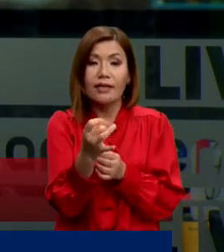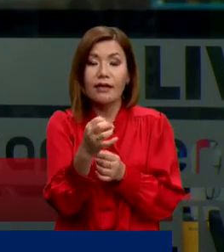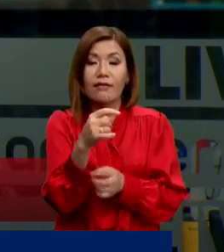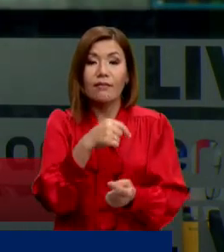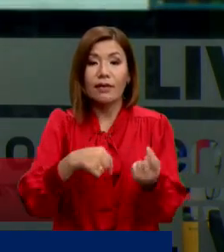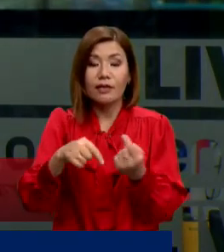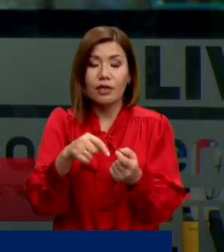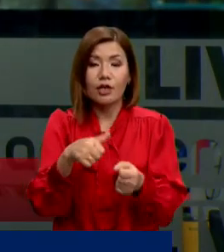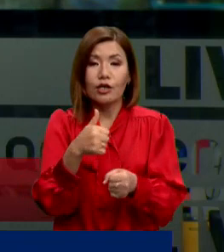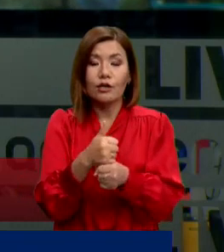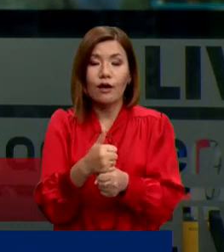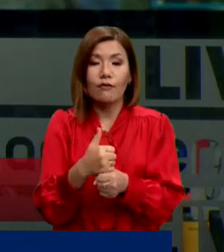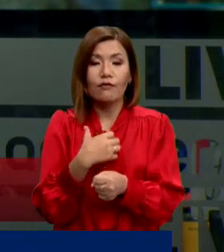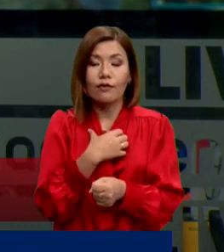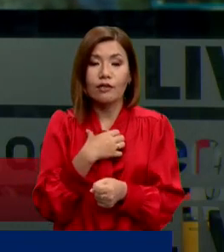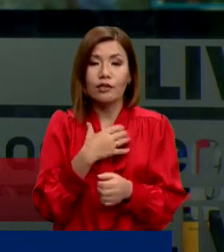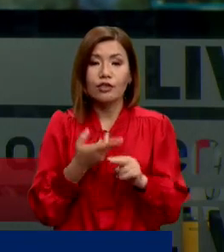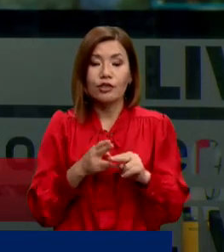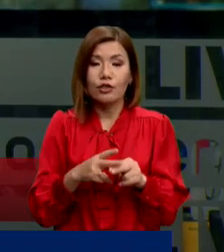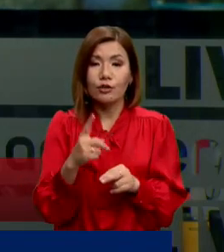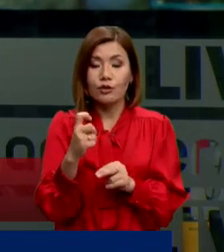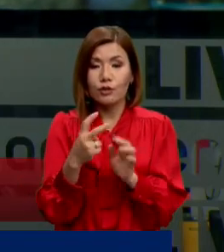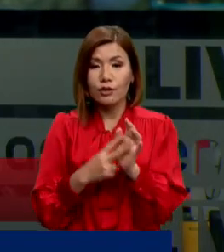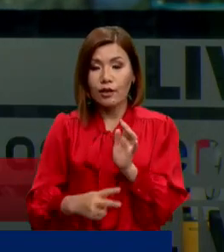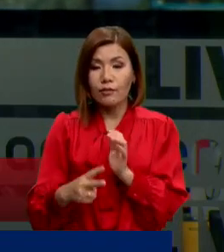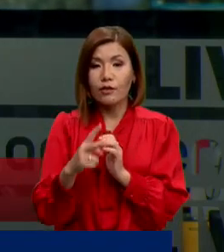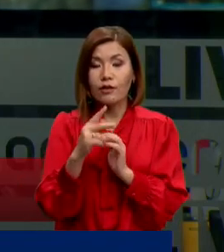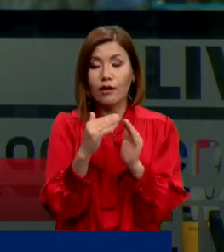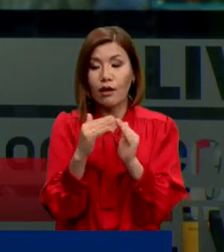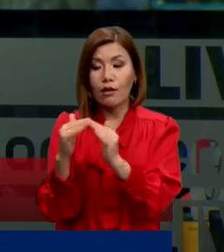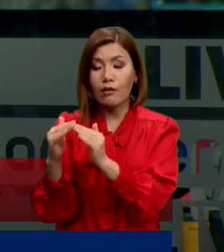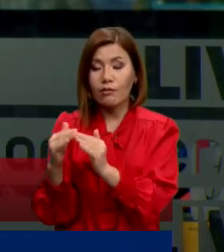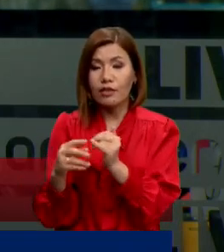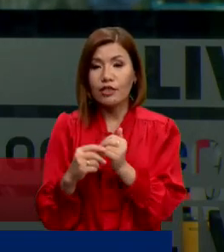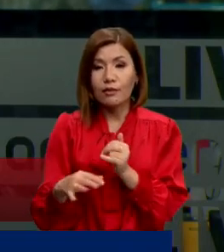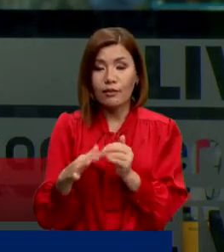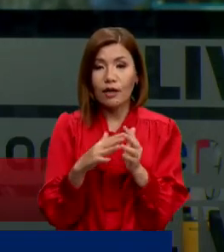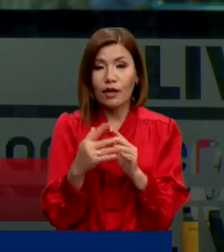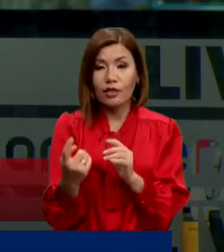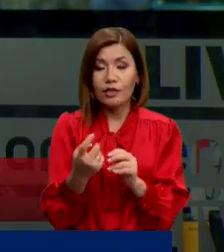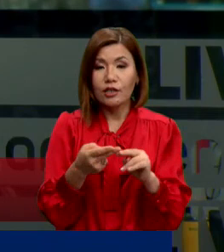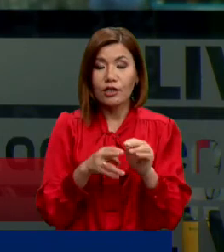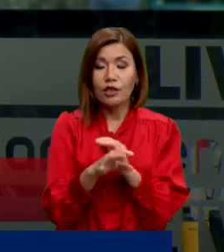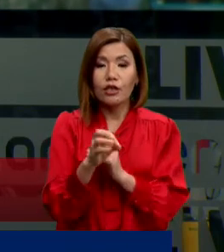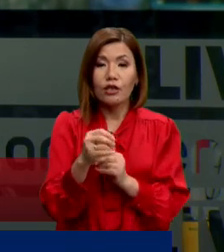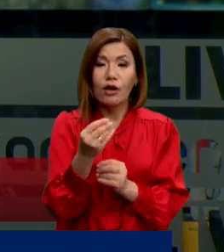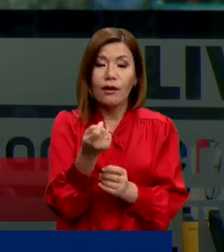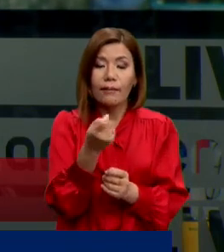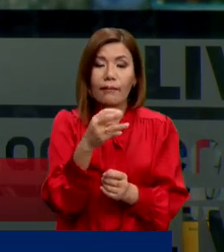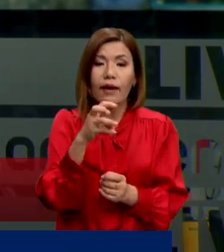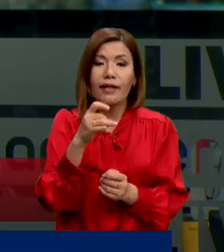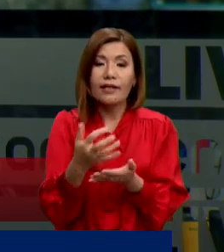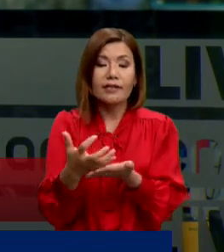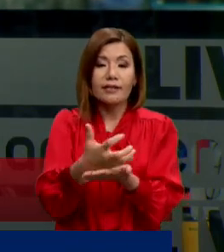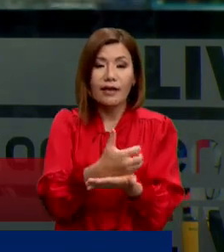бизнес основной для местных жителей. Здесь 170 домов с земельными участками, и почти каждая семья выращивает ягоду. В нашем сюжете о